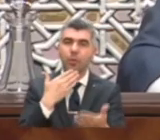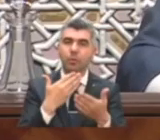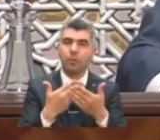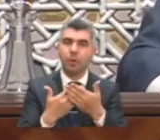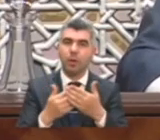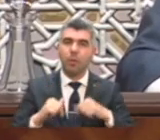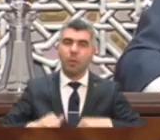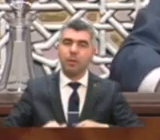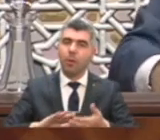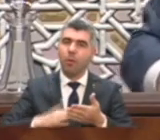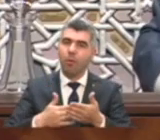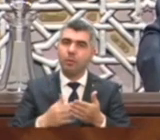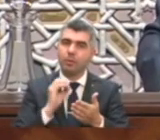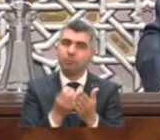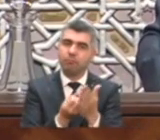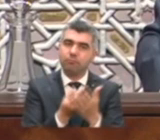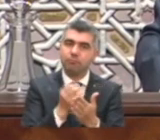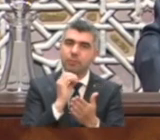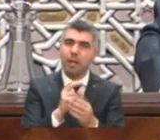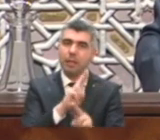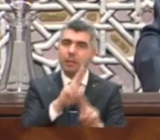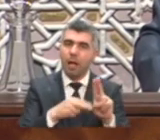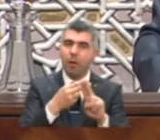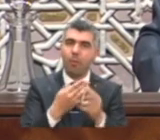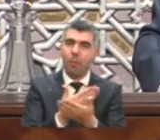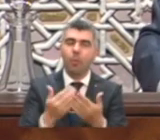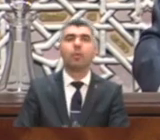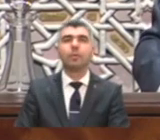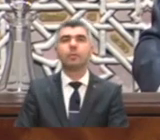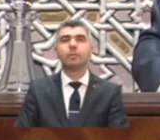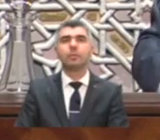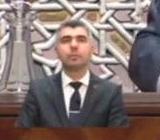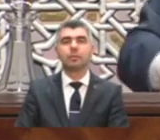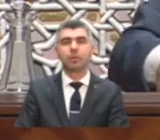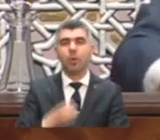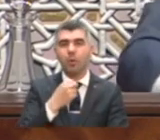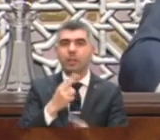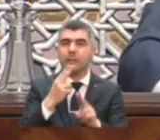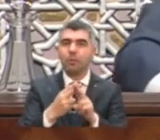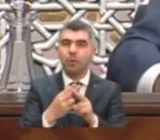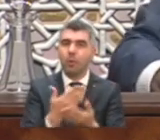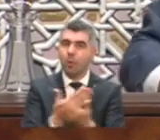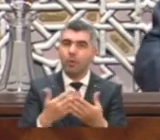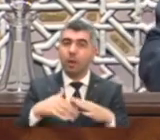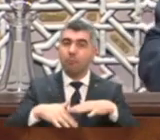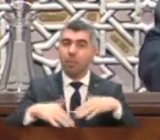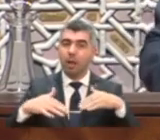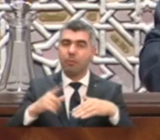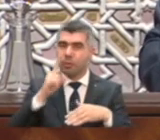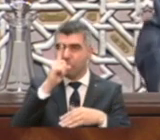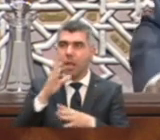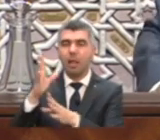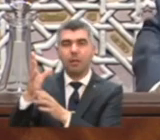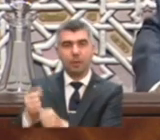الوزيرة، نشكركم على حسن المساهمة في هذه الجلسة. مرة أخرى باسم جميع مكونات المجلس نتمنى لكم